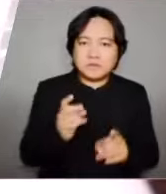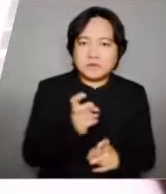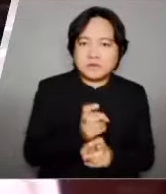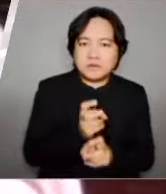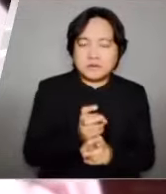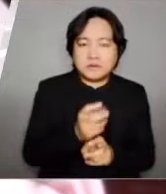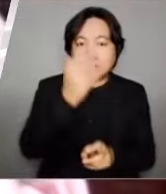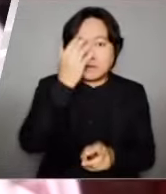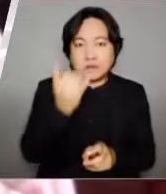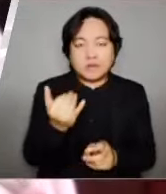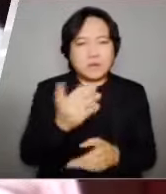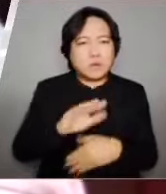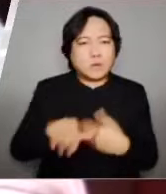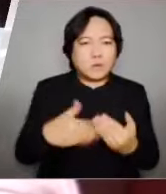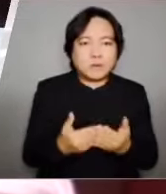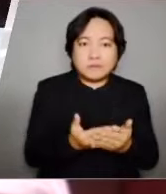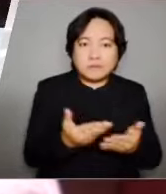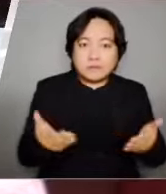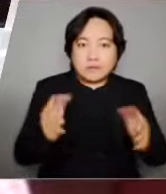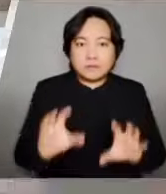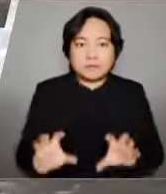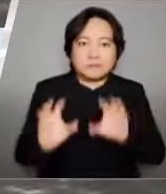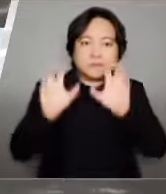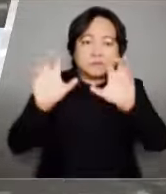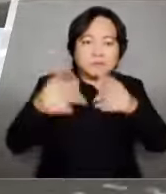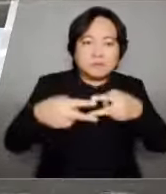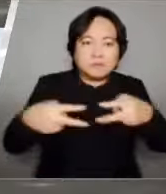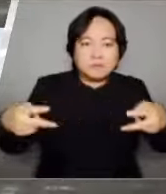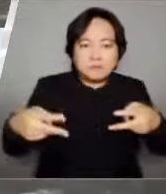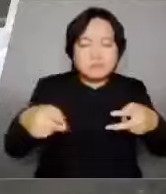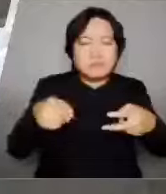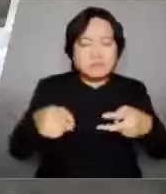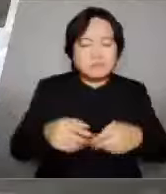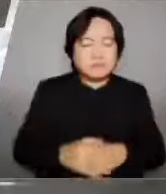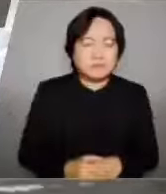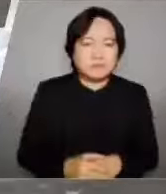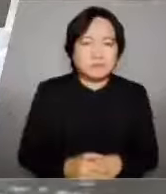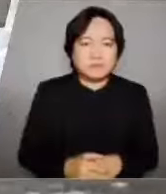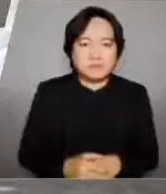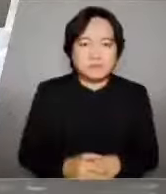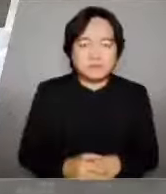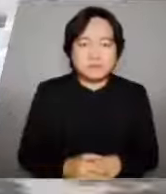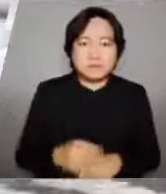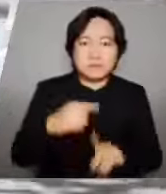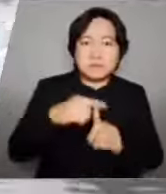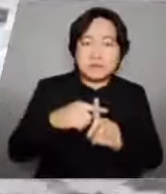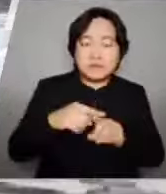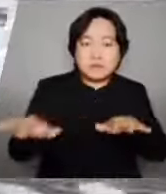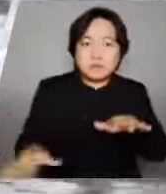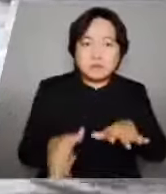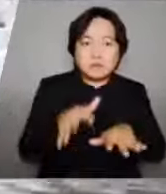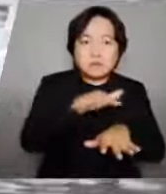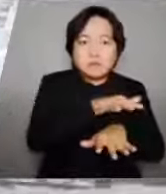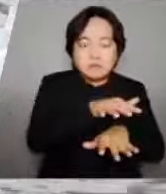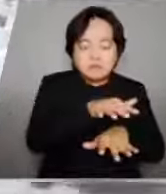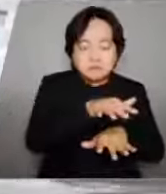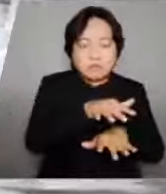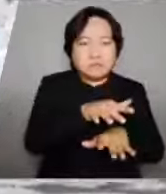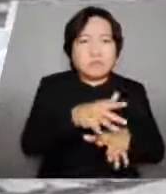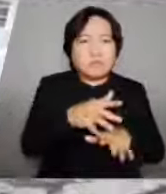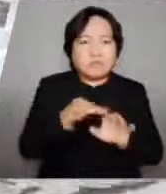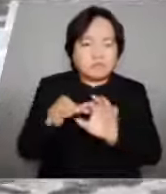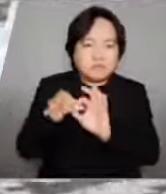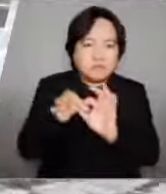itataas po. Tapos hindi kayo makagalaw yan masyado. Sumabay pa ang high tide sa ulan at apektado ang mga barangay malapit sa Pantal